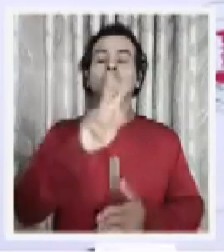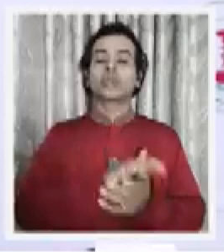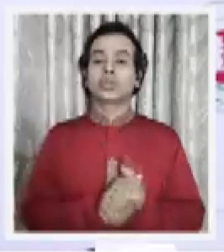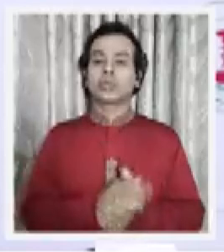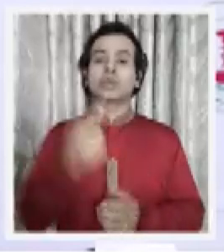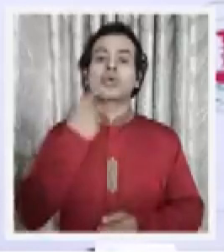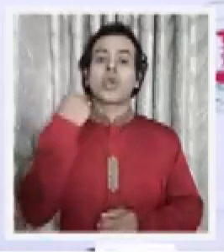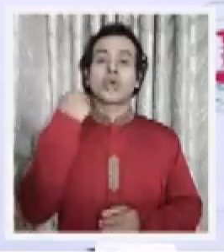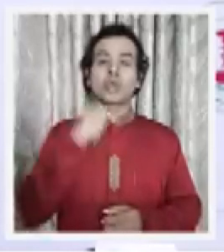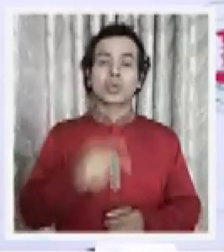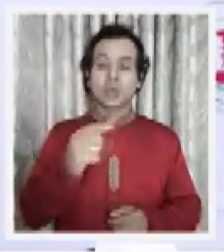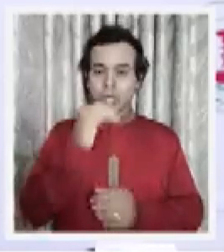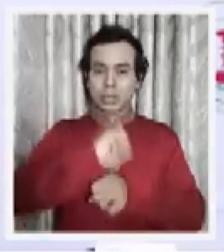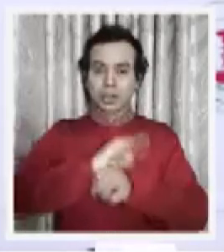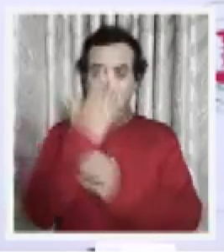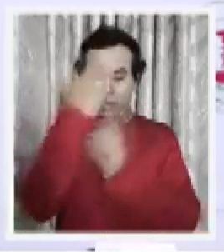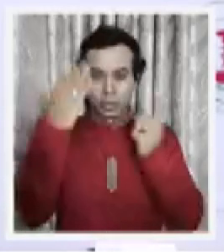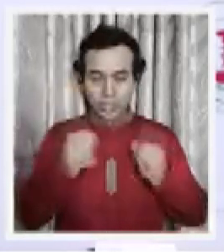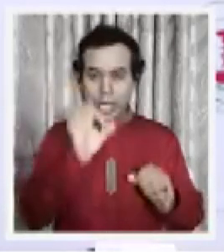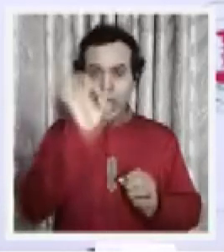2,42,102 জন। 24 ঘন্টা শনাক্তের হার